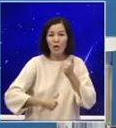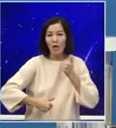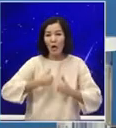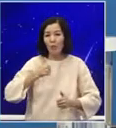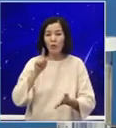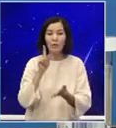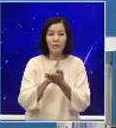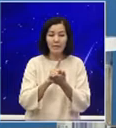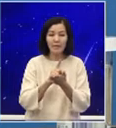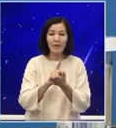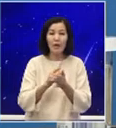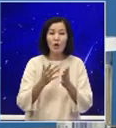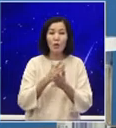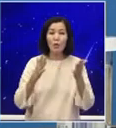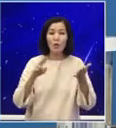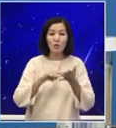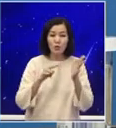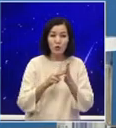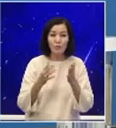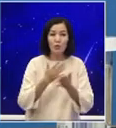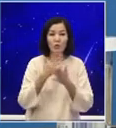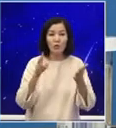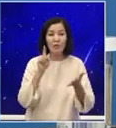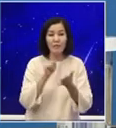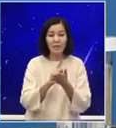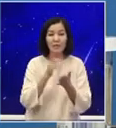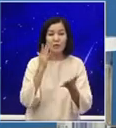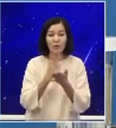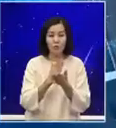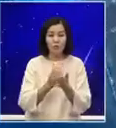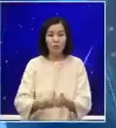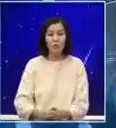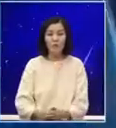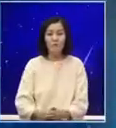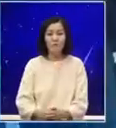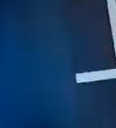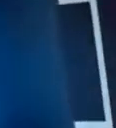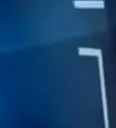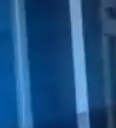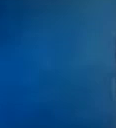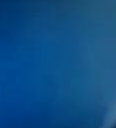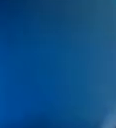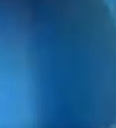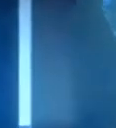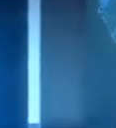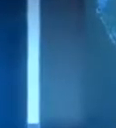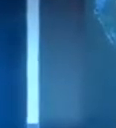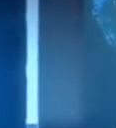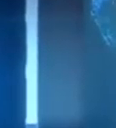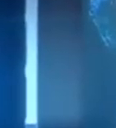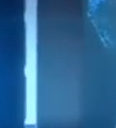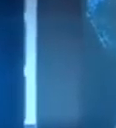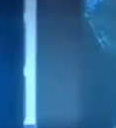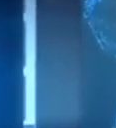міндеті. Алдымызда биік мақсаттар мен міндеттер тұр, деді мемлекет басшысы. Азиза Ғазезқызы, Ринат Өтеев, Президент Телерадио